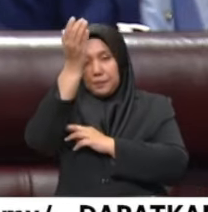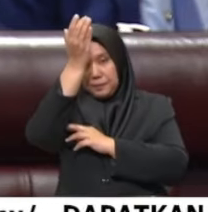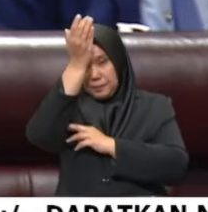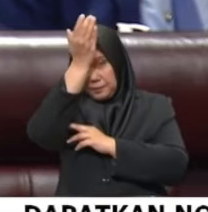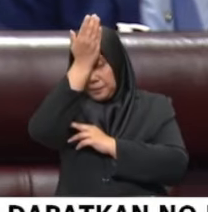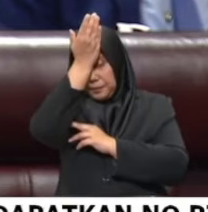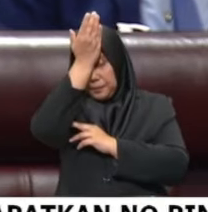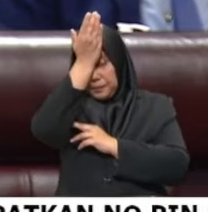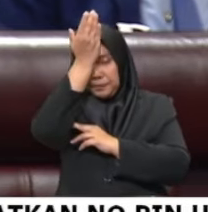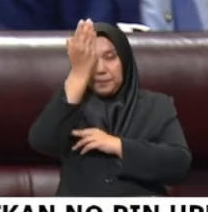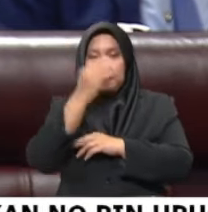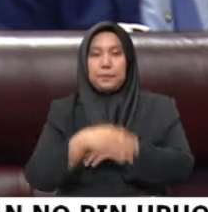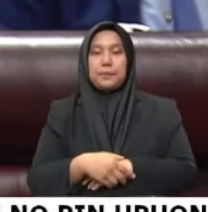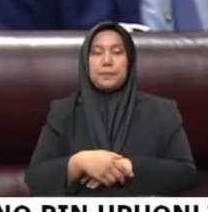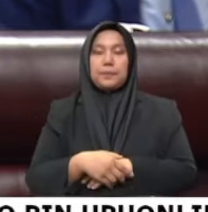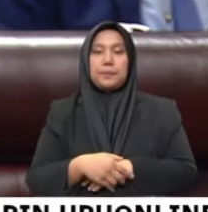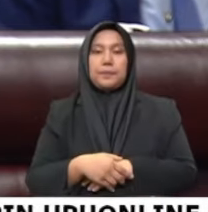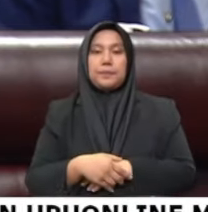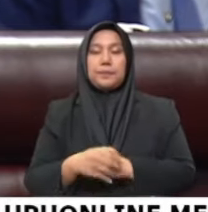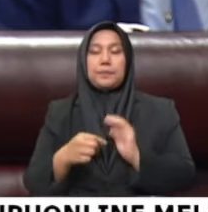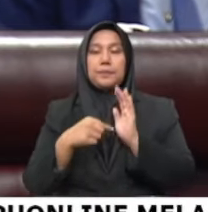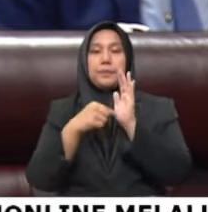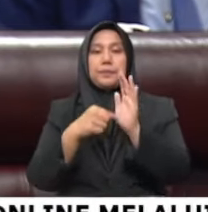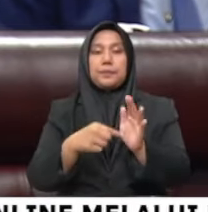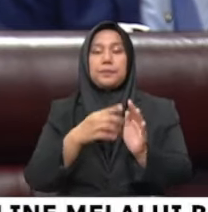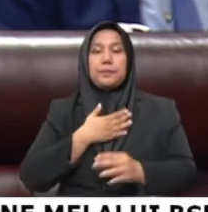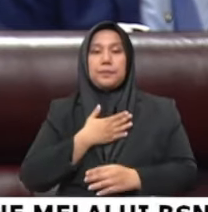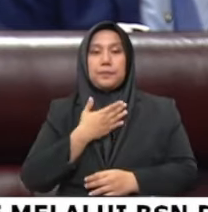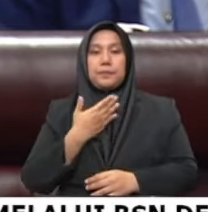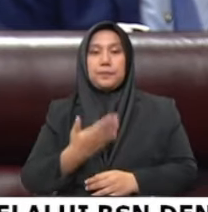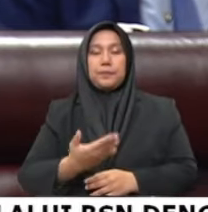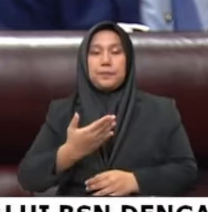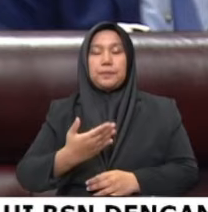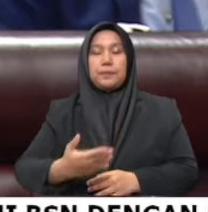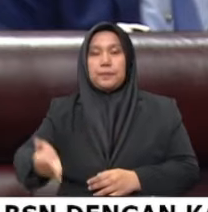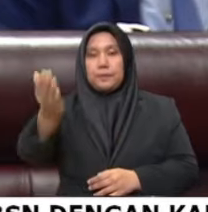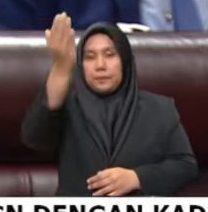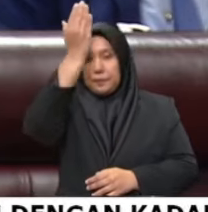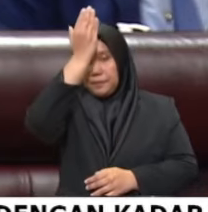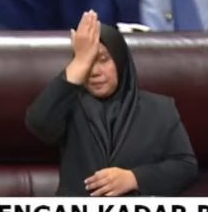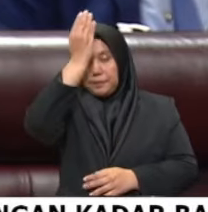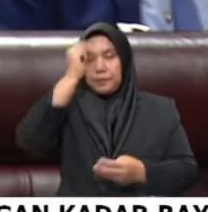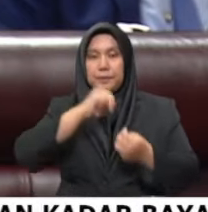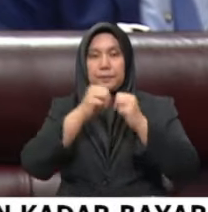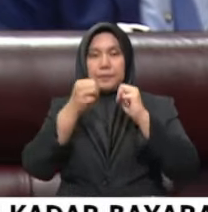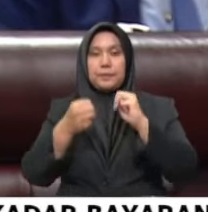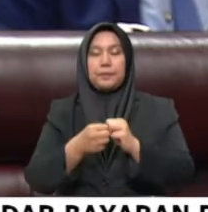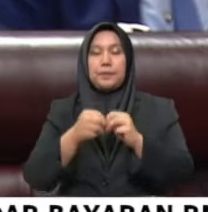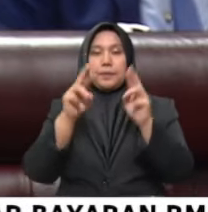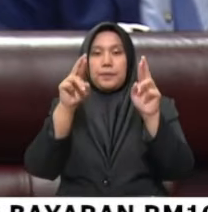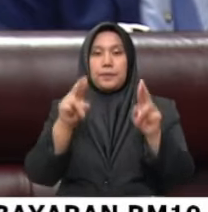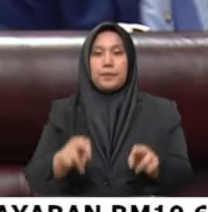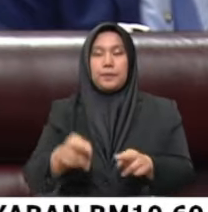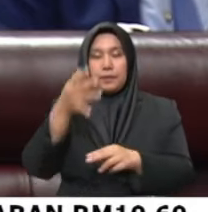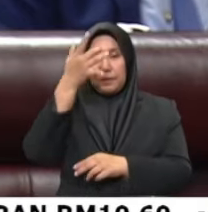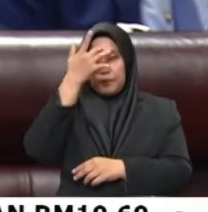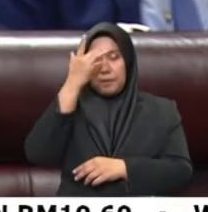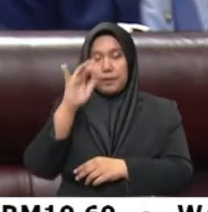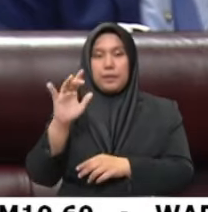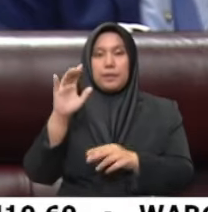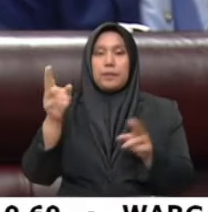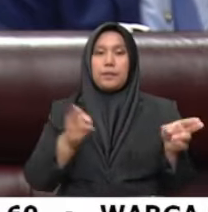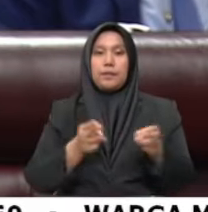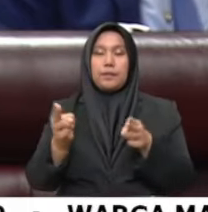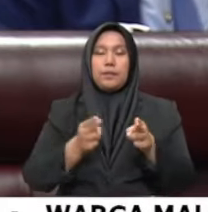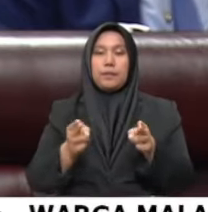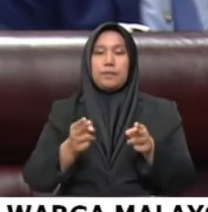Paduka Baginda Yang di-Pertuan Agong yang mencerminkan keprihatinan Baginda Tuanku terhadap permasalahan rakyat dan kebijaksanaan dalam